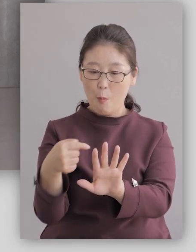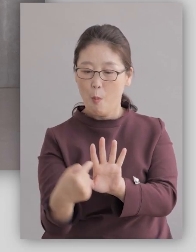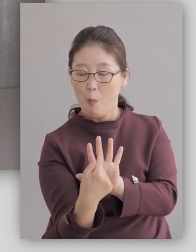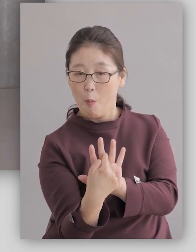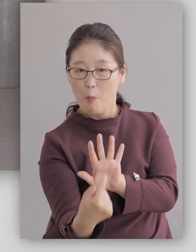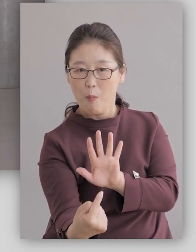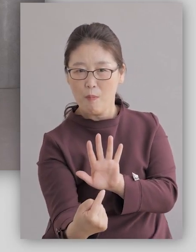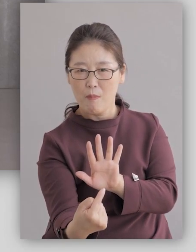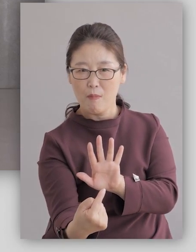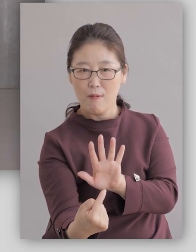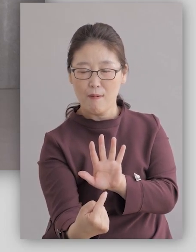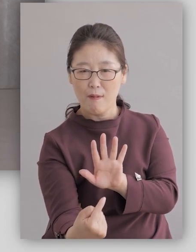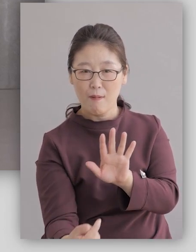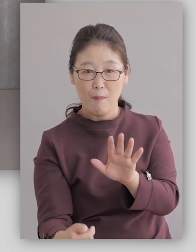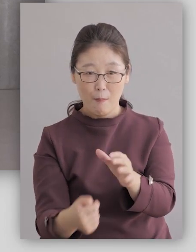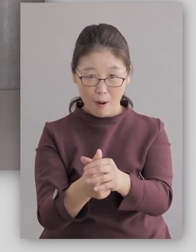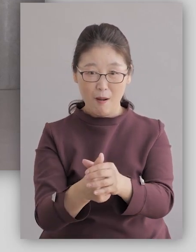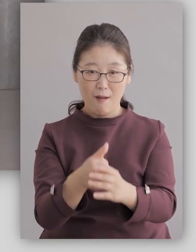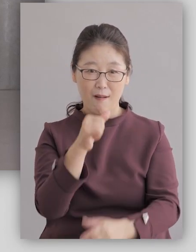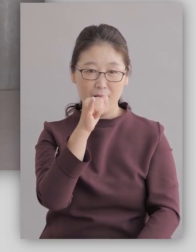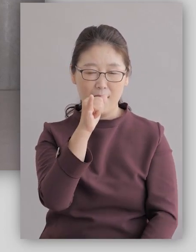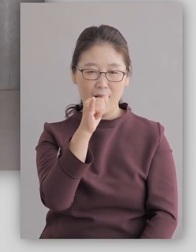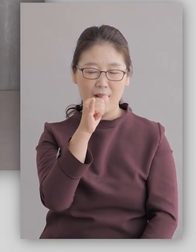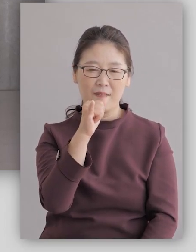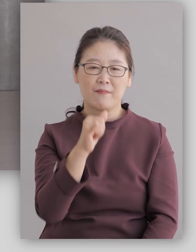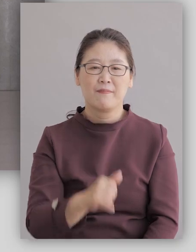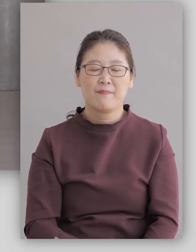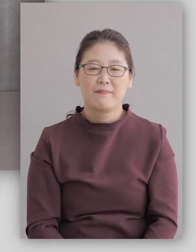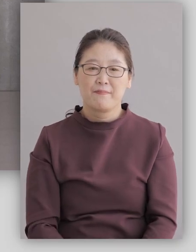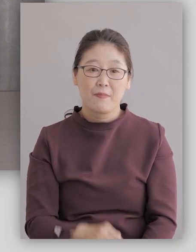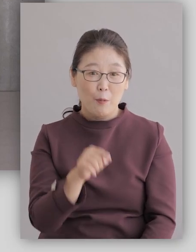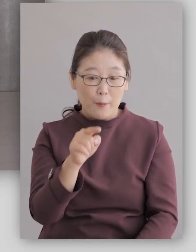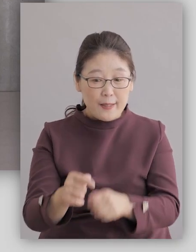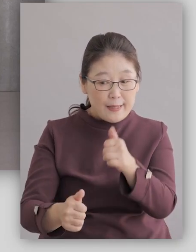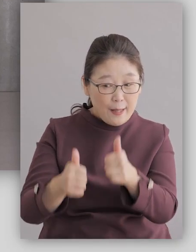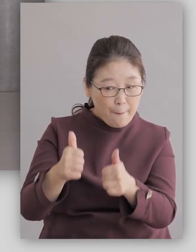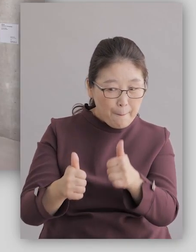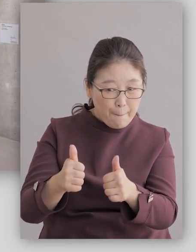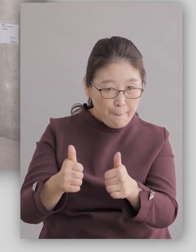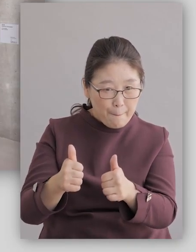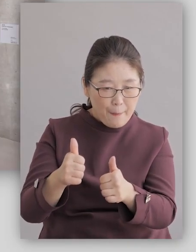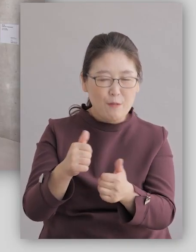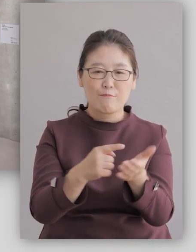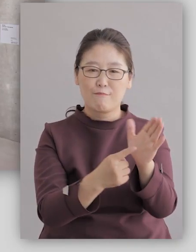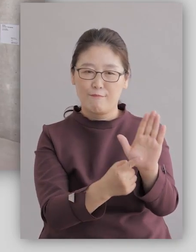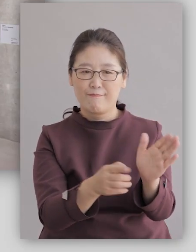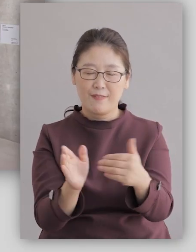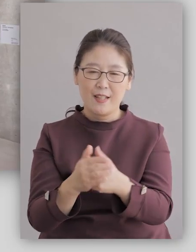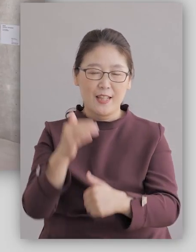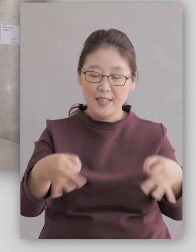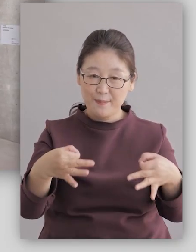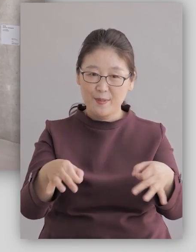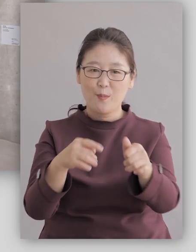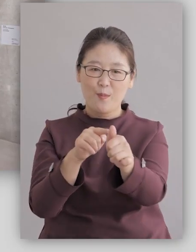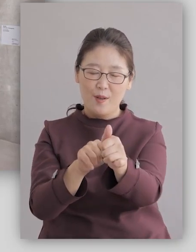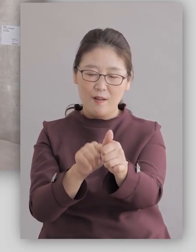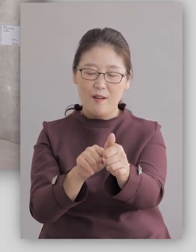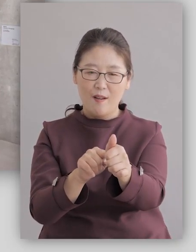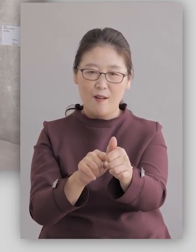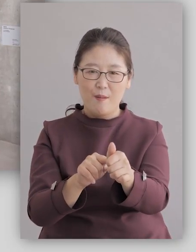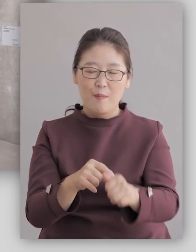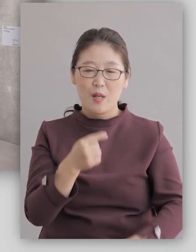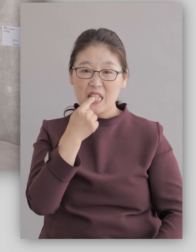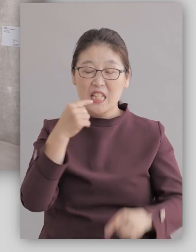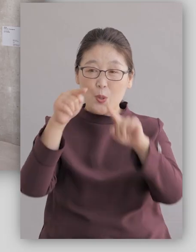식으로 밀려나와서 형상이 맺혀지게 되는가에 대해서 실험을 했습니다. 또 한국화 쪽에서도